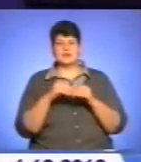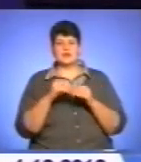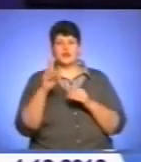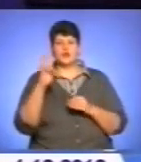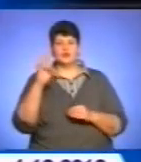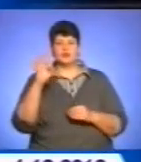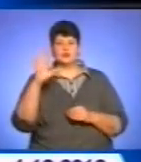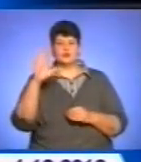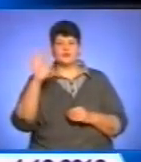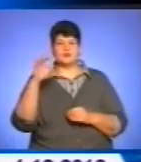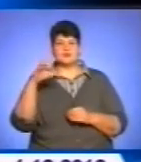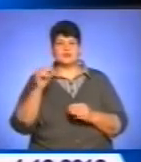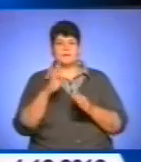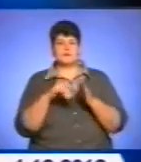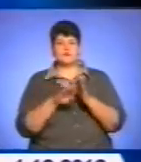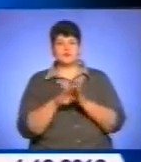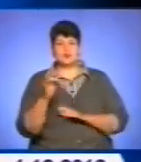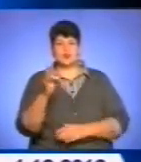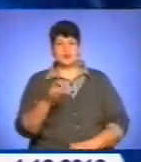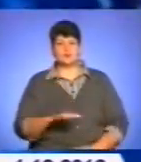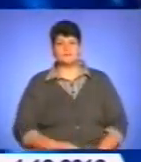району.